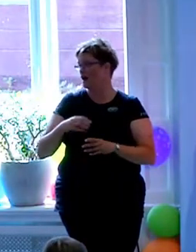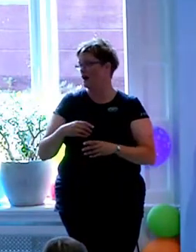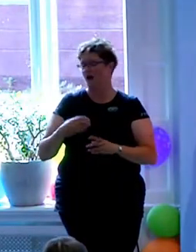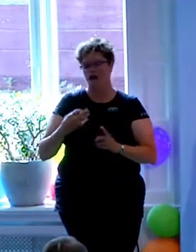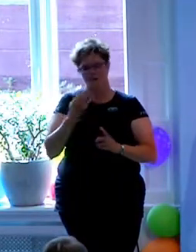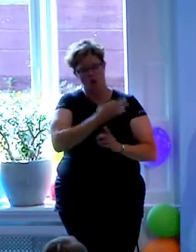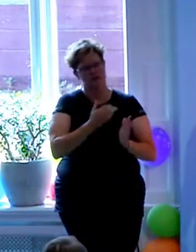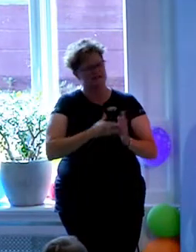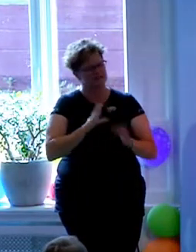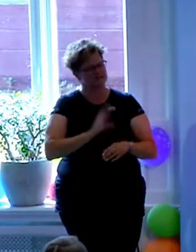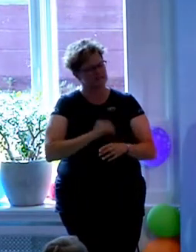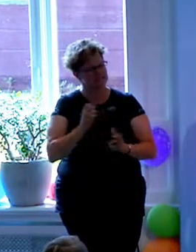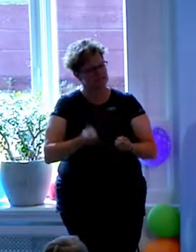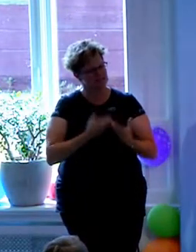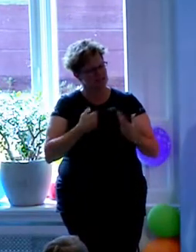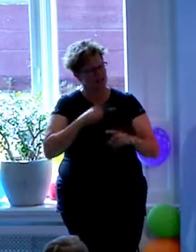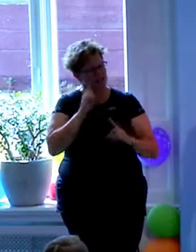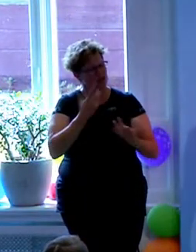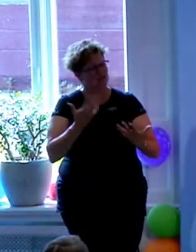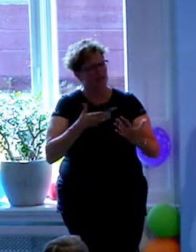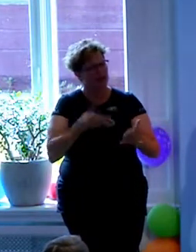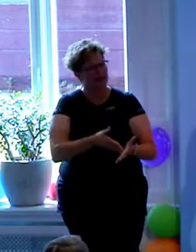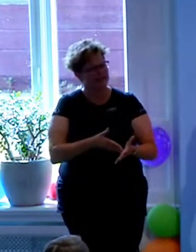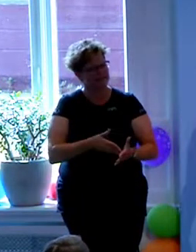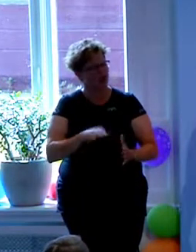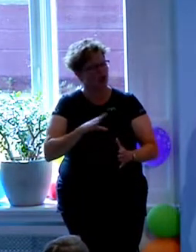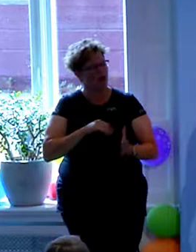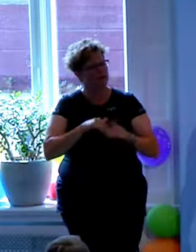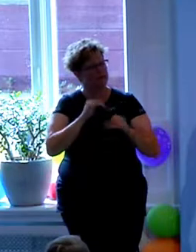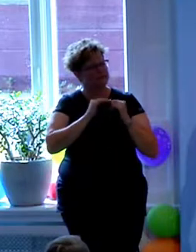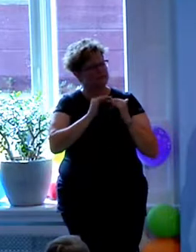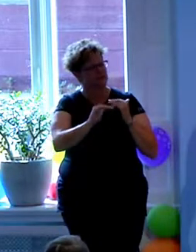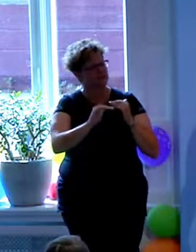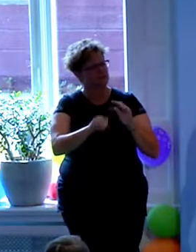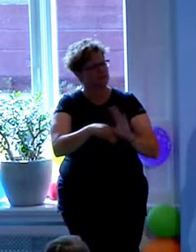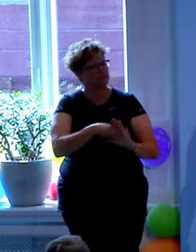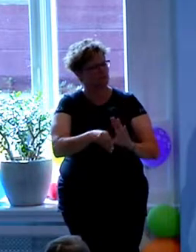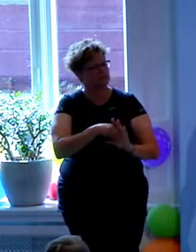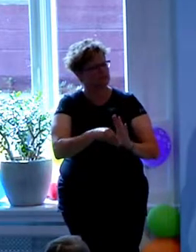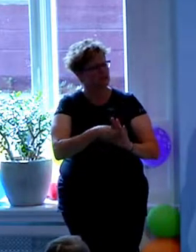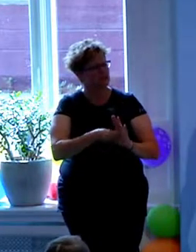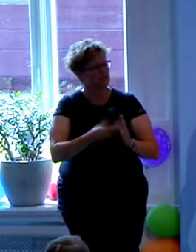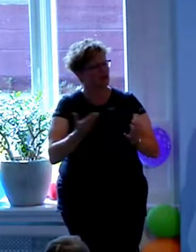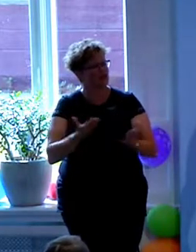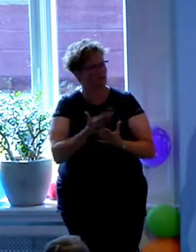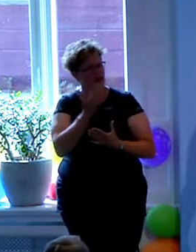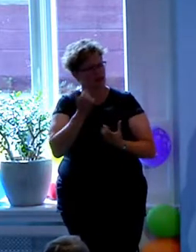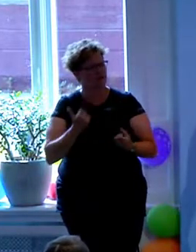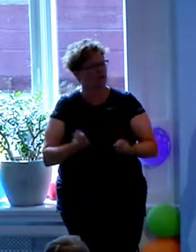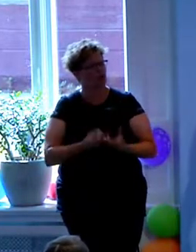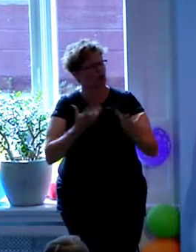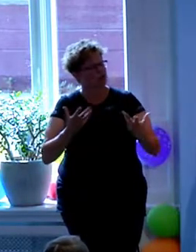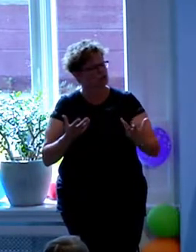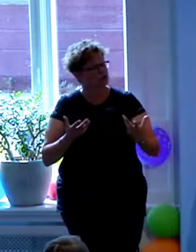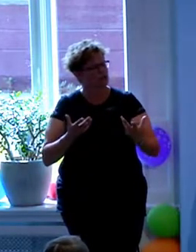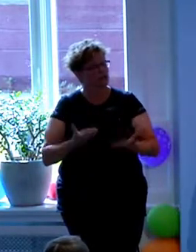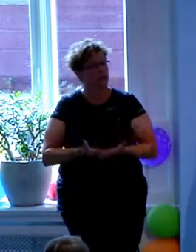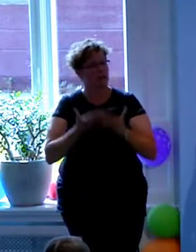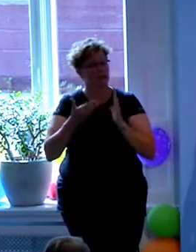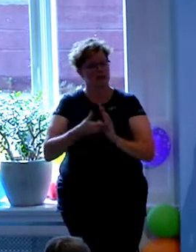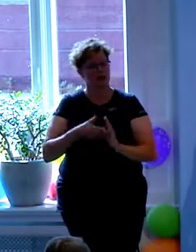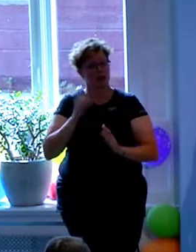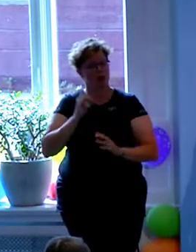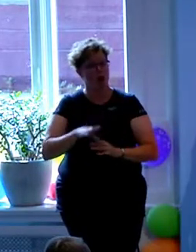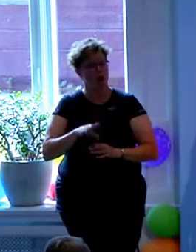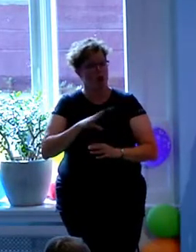Spel. Mm. Jag förstod inte riktigt vad det är som hindrar att ni har en mer jämställd sponsring, och vad kan lösningen vara? Skulle det hjälpa till exempel